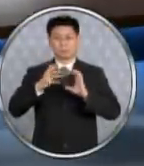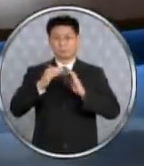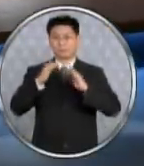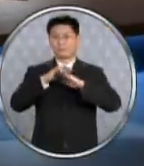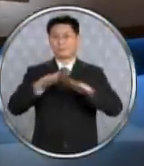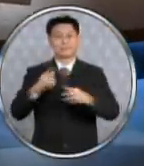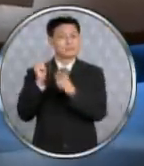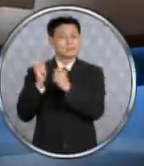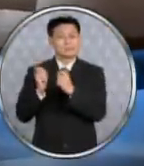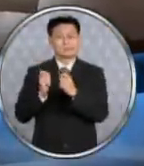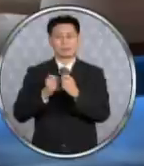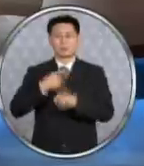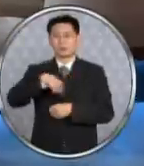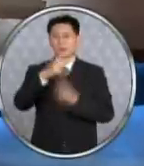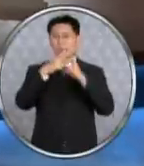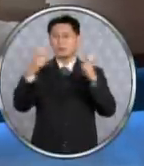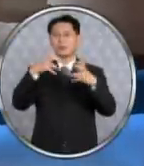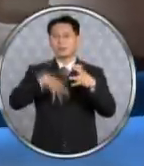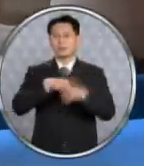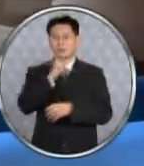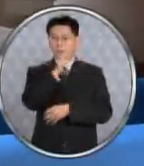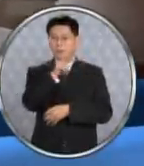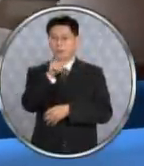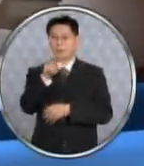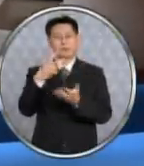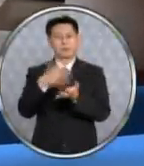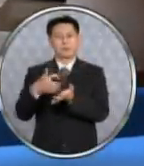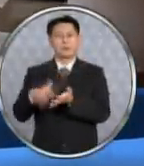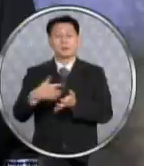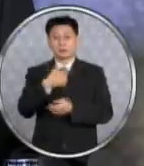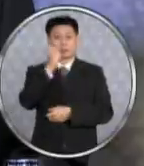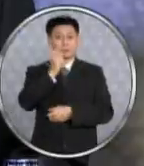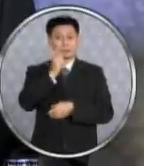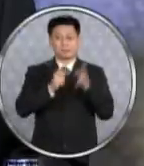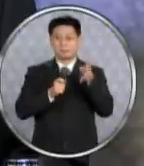是我们最近大家一起到庙宇里面看到台湾所有庙宇最喜